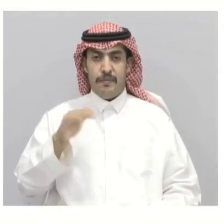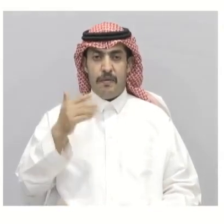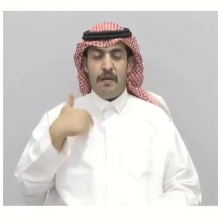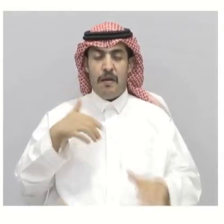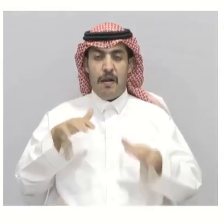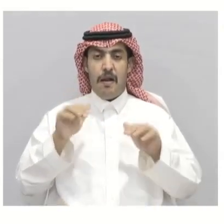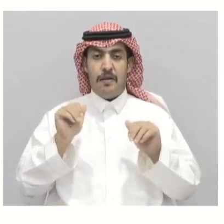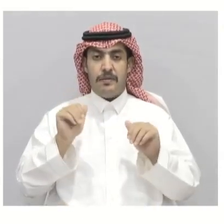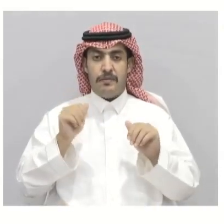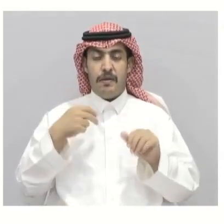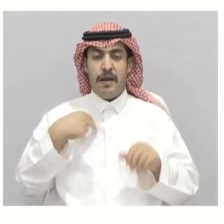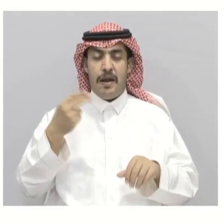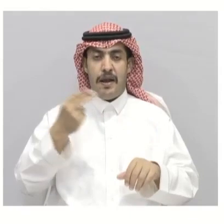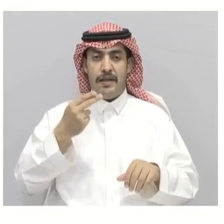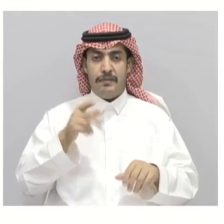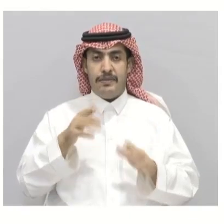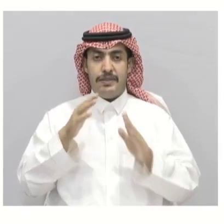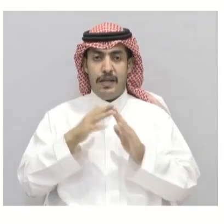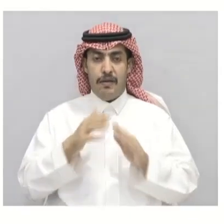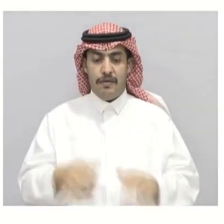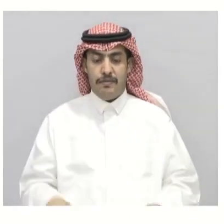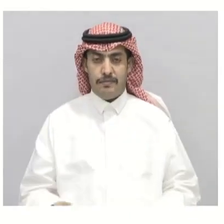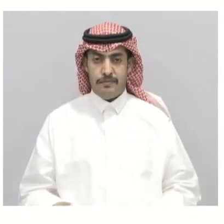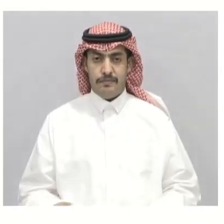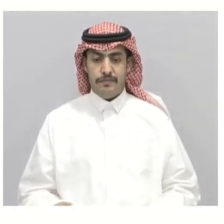انتهيت من رسم الزاويه